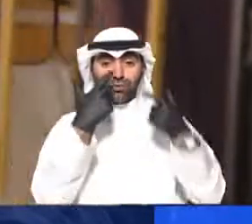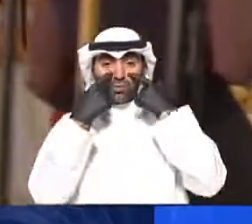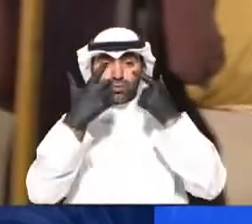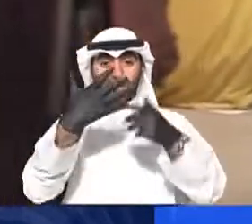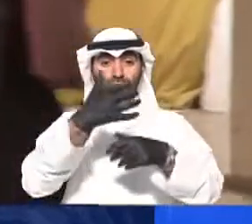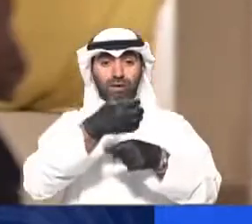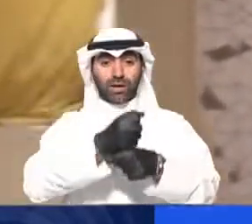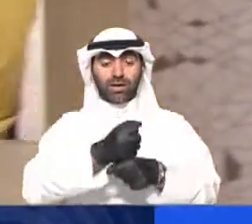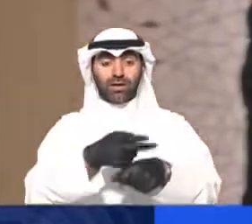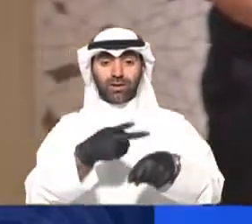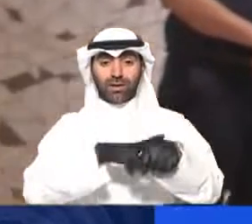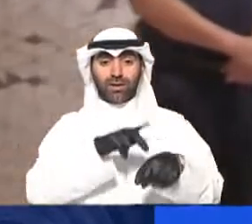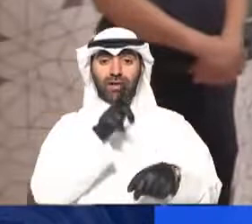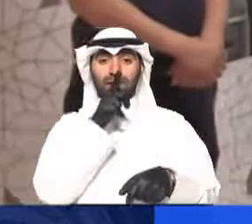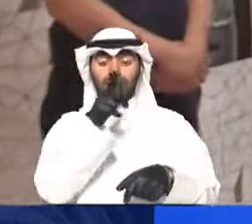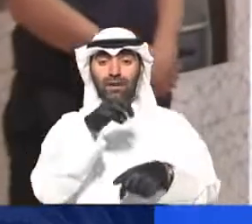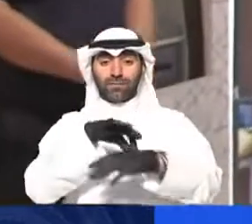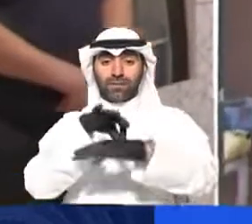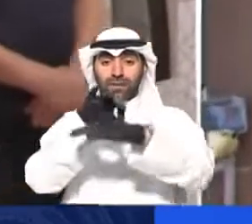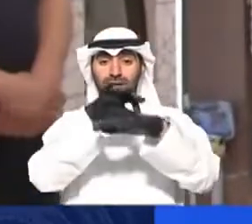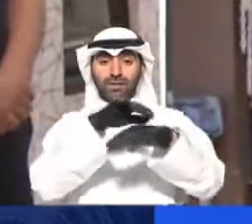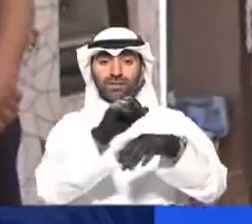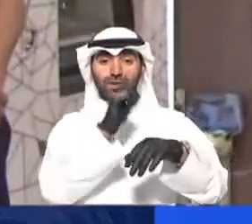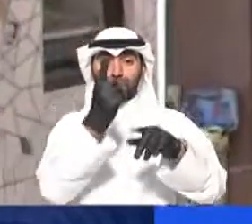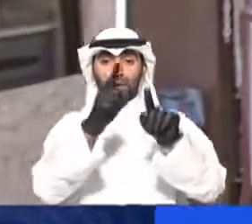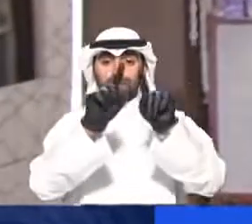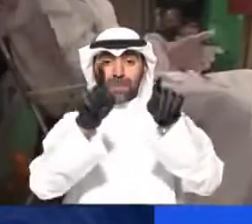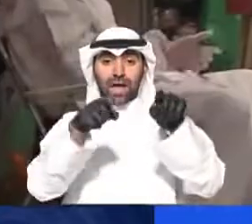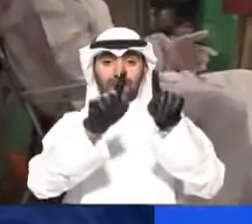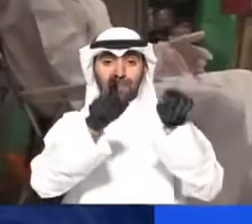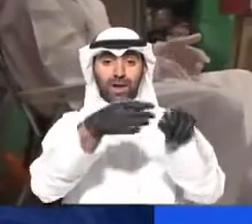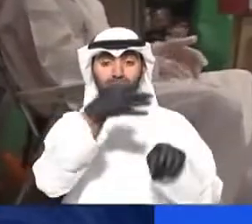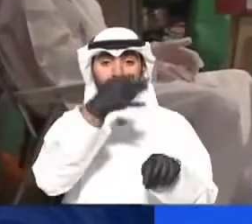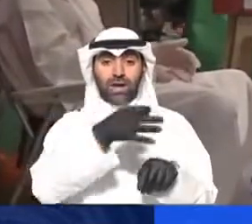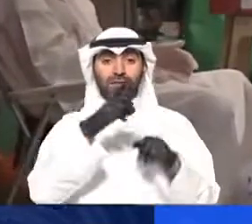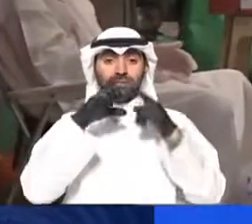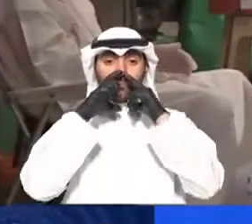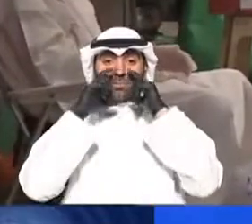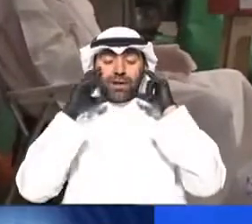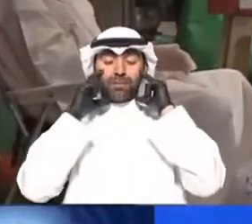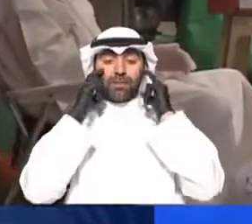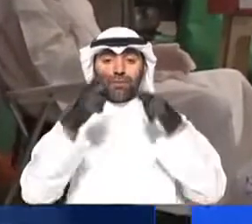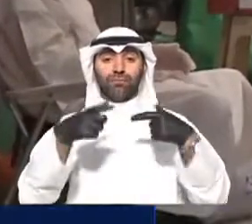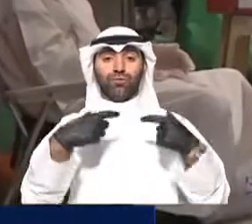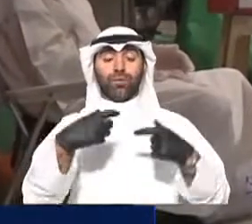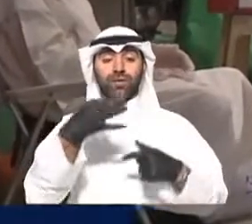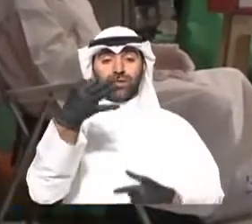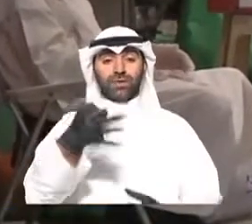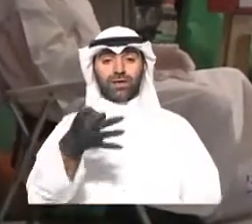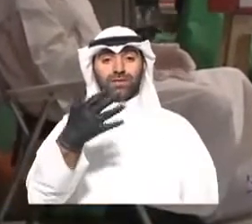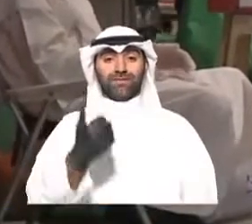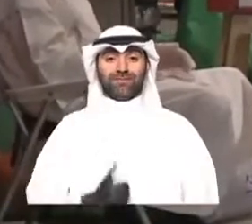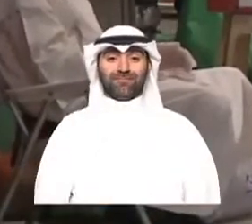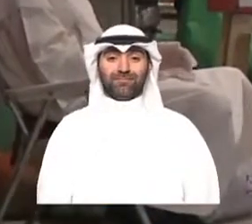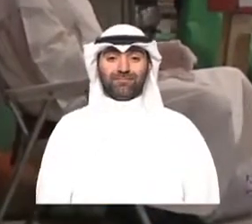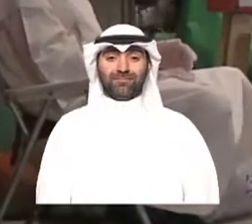الكمامات والقفازات واستمرارية تعقيم وتطهير المحل. فاطمة العميري للتلفزيون دولة الكويت.